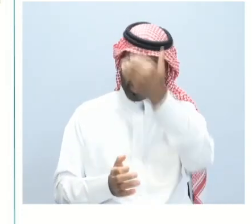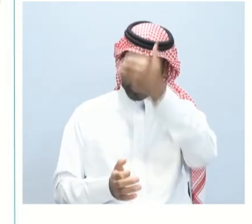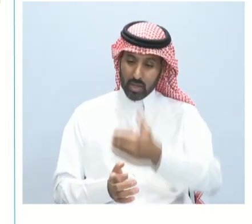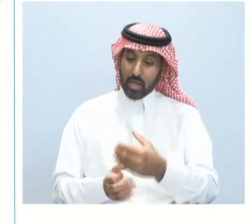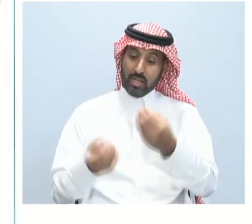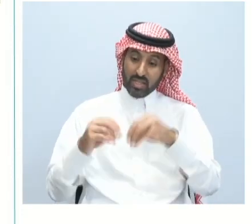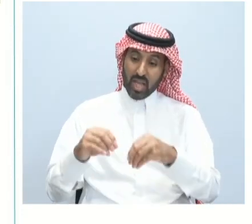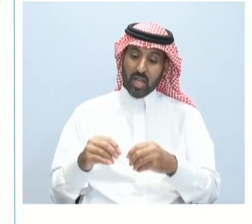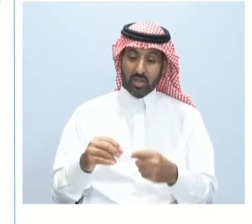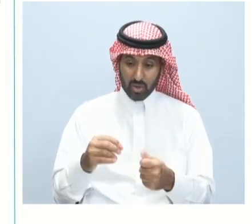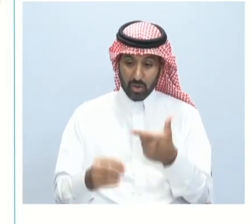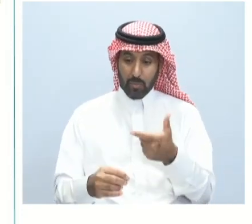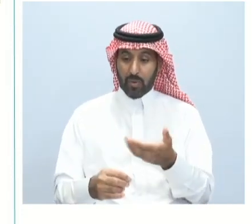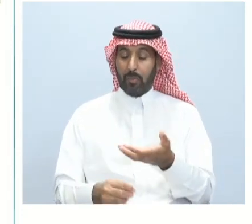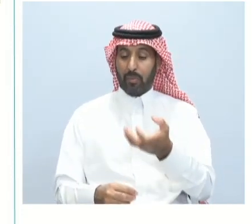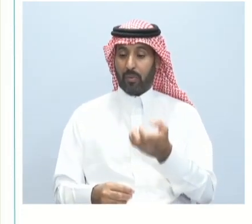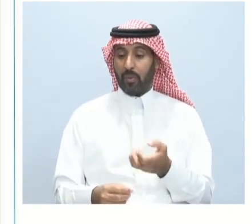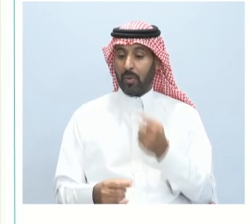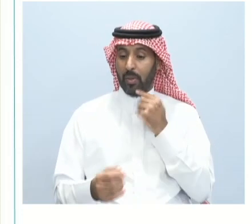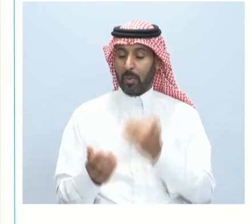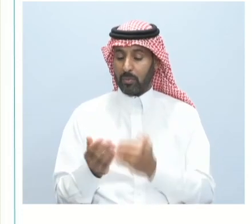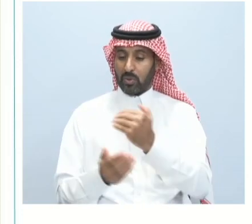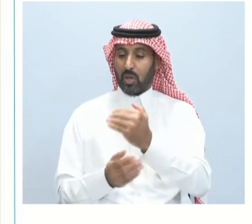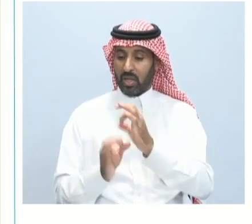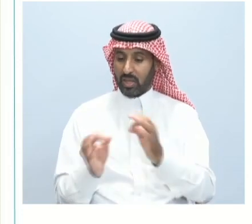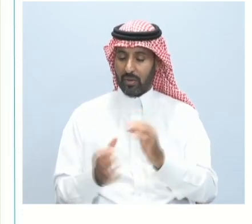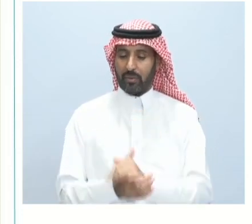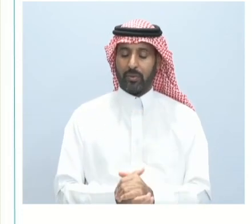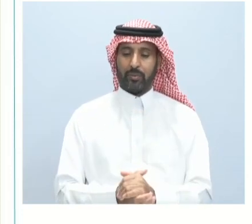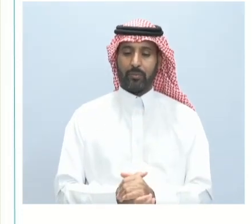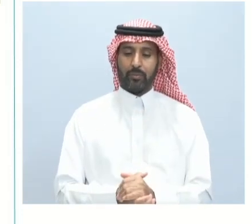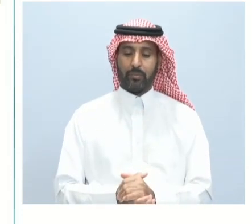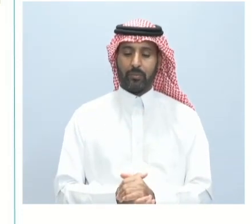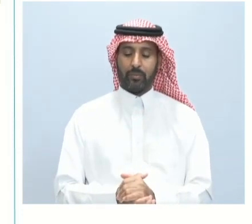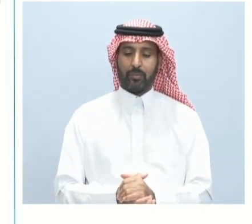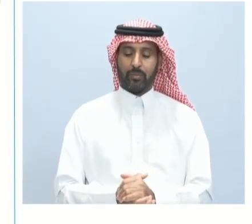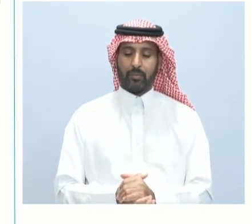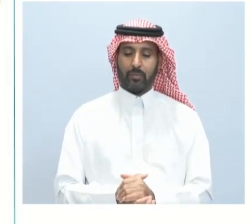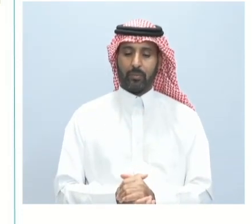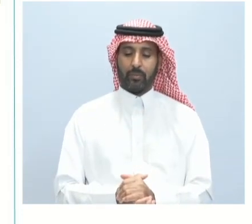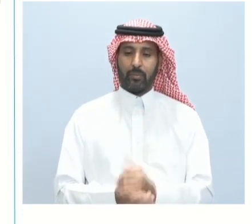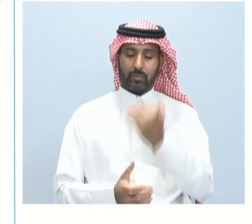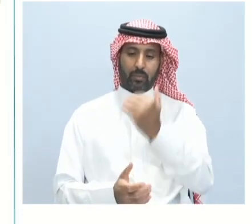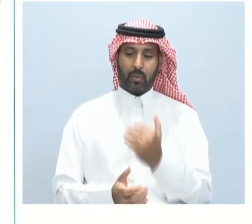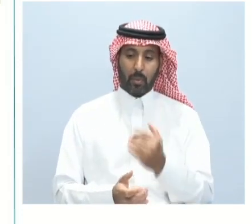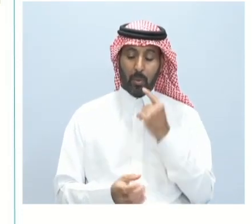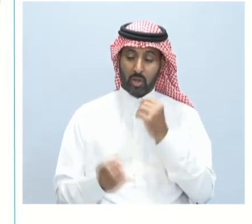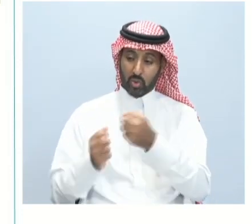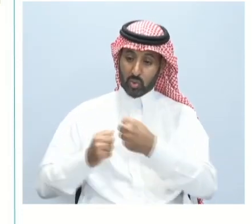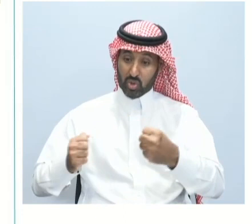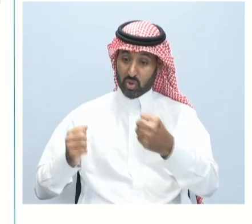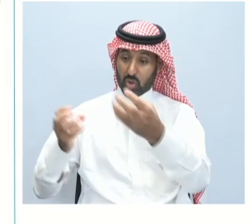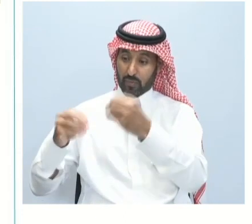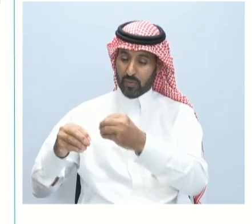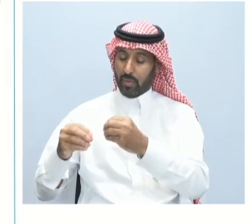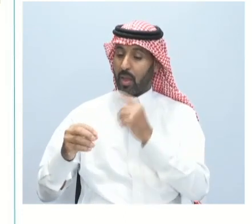زياده الربح من خلال ضمان وجود مويات كافيه من خلال وجود مستويات كافيه من مخزون السلع ذات